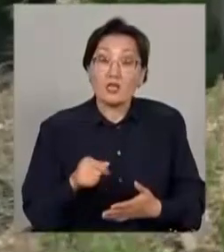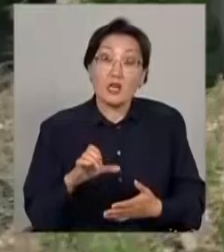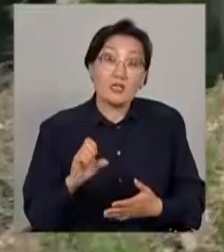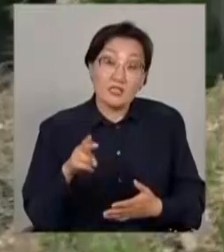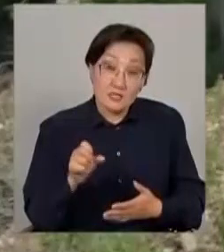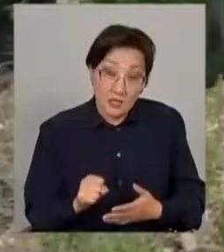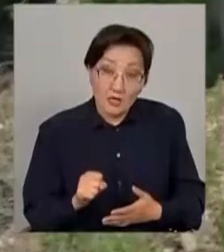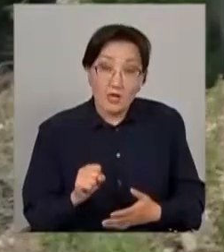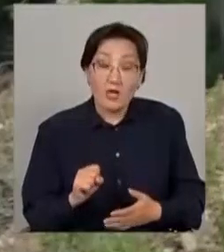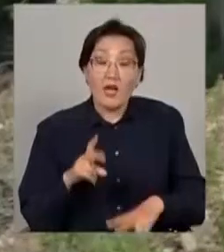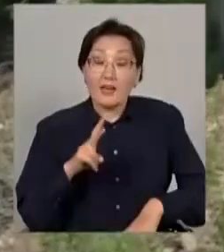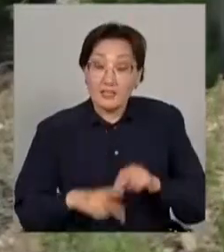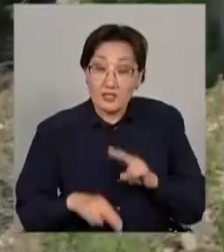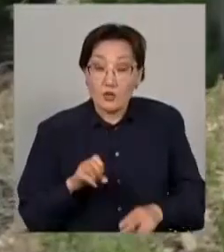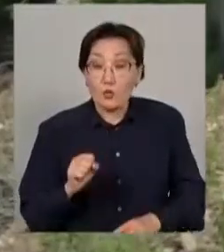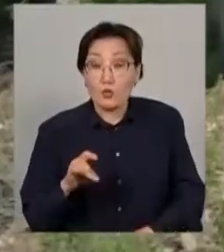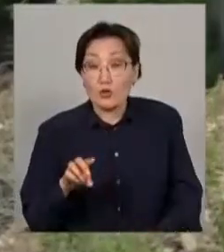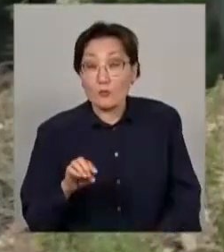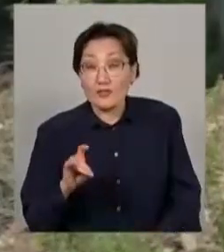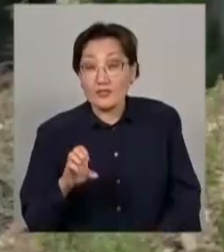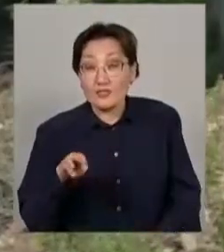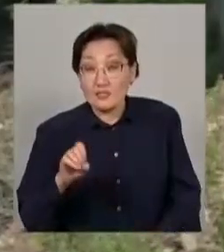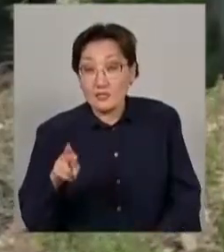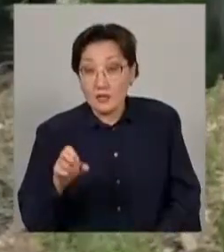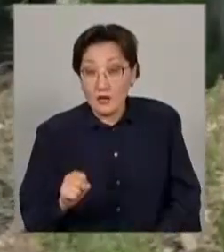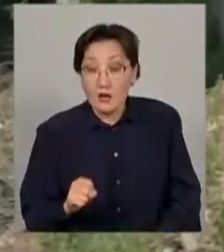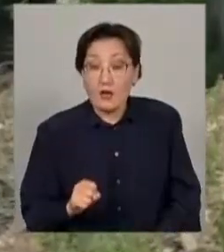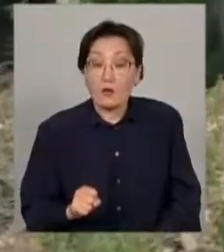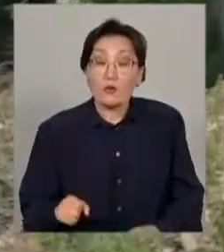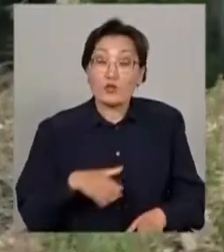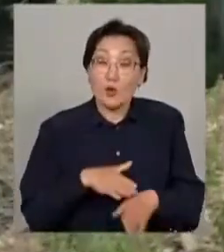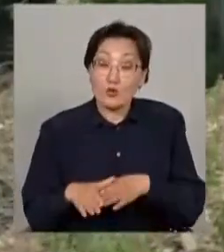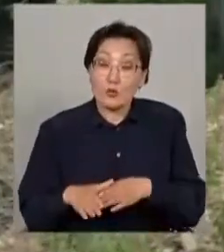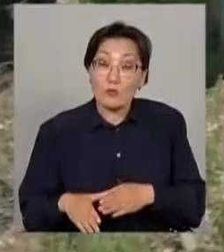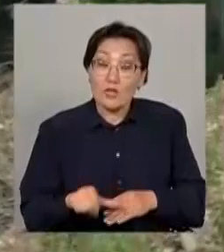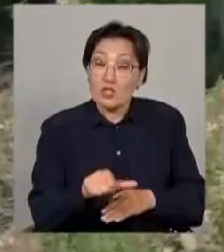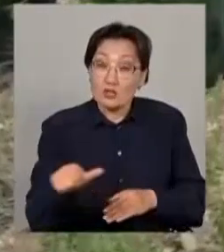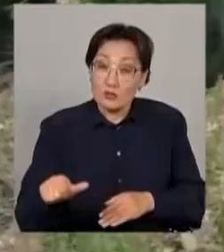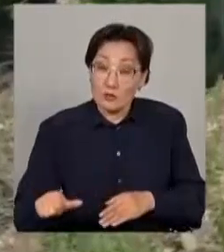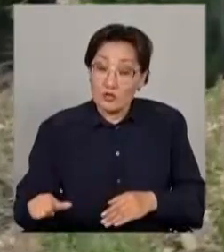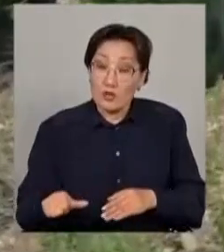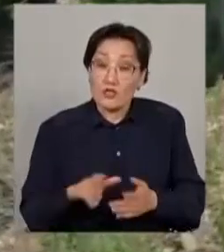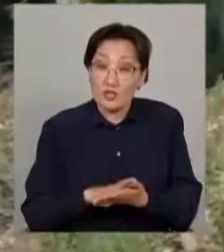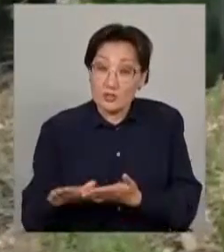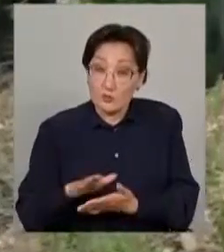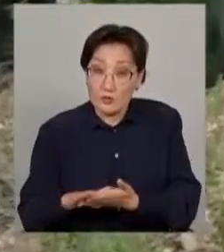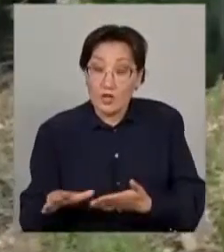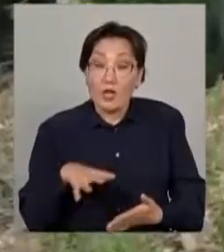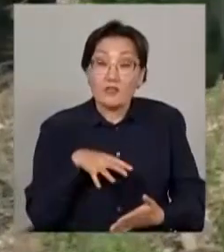бізде, урбанистика бар, бассейнова инспекция бар. Толықтай осы жағалауларды тазалау бойынша